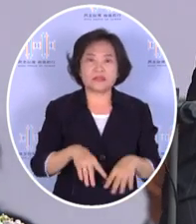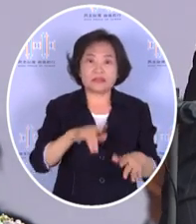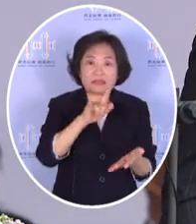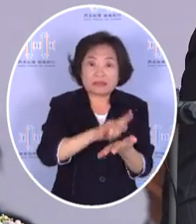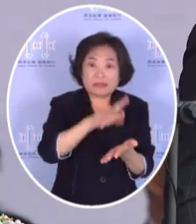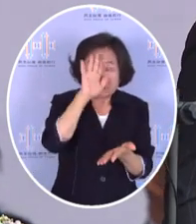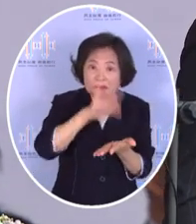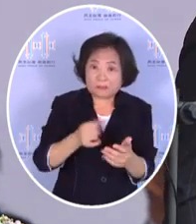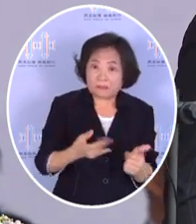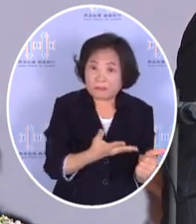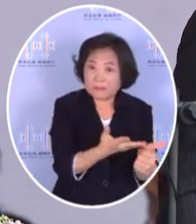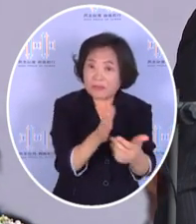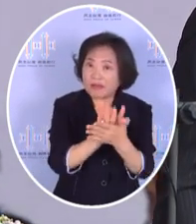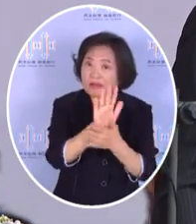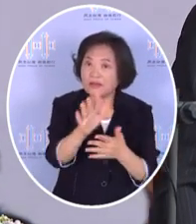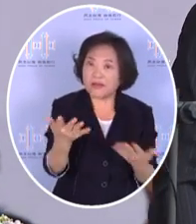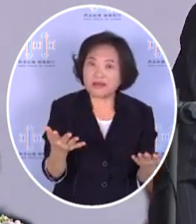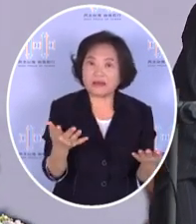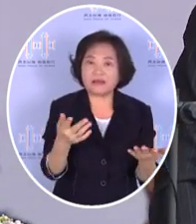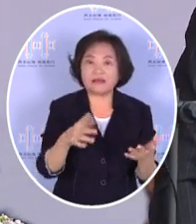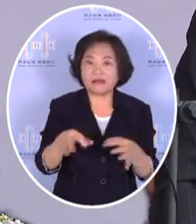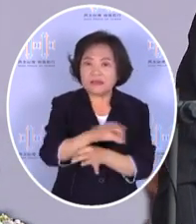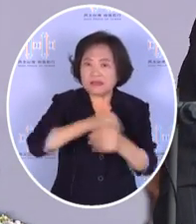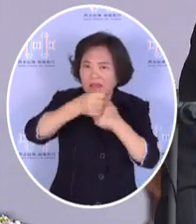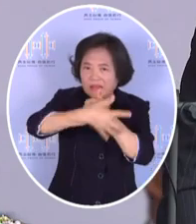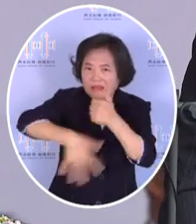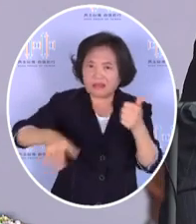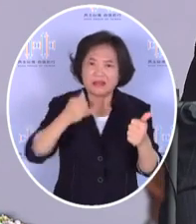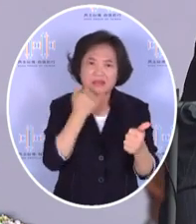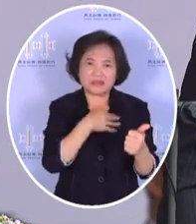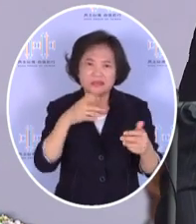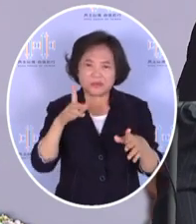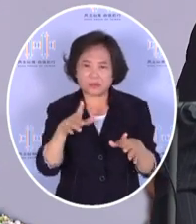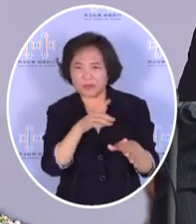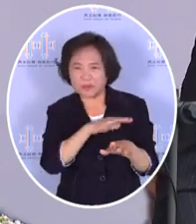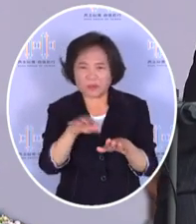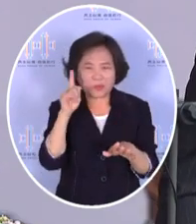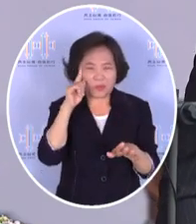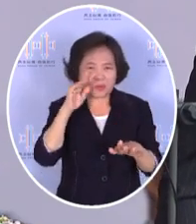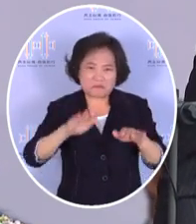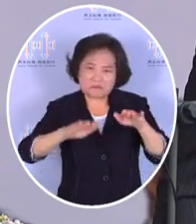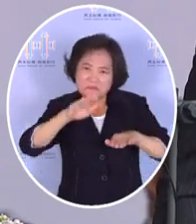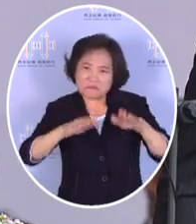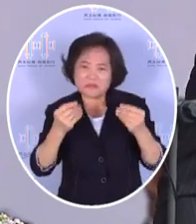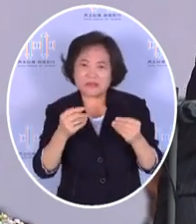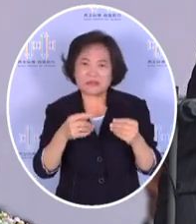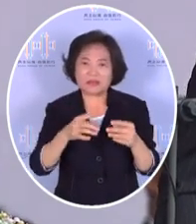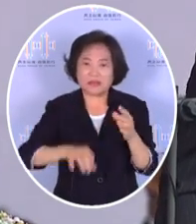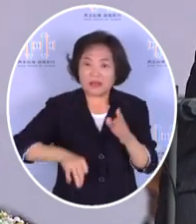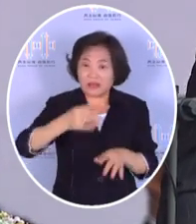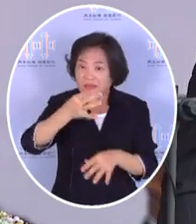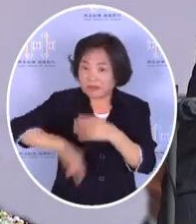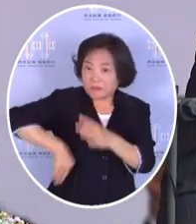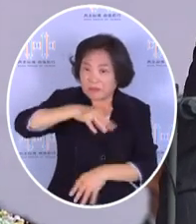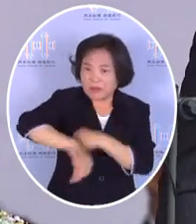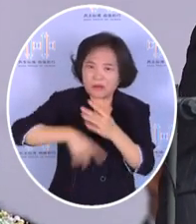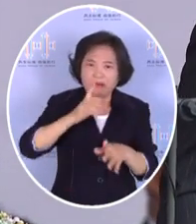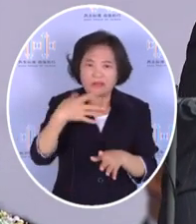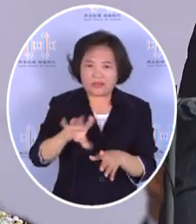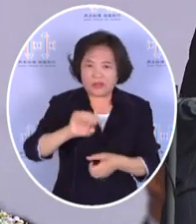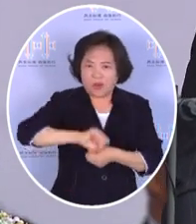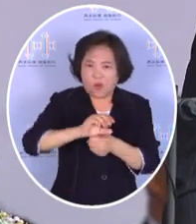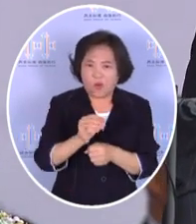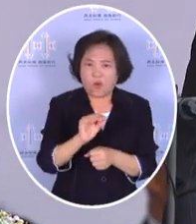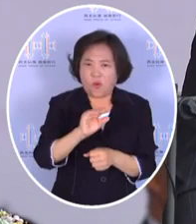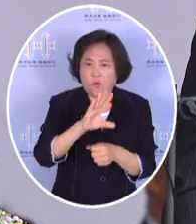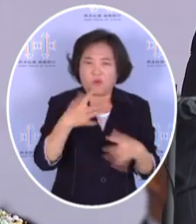业的发展，可能会有失衡的风险，资金供给的大幅的增加也可